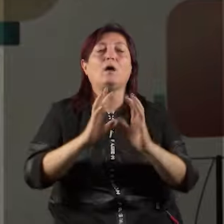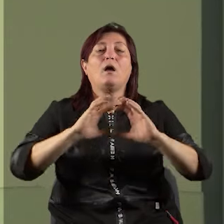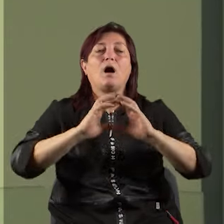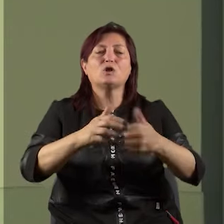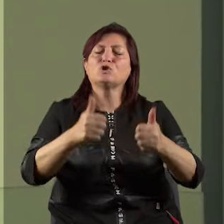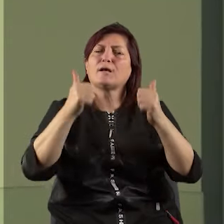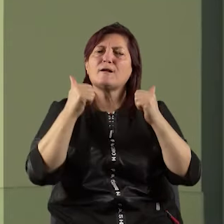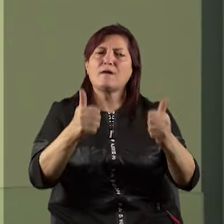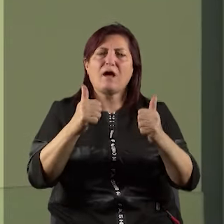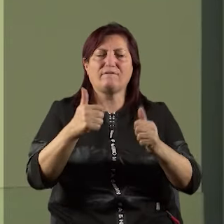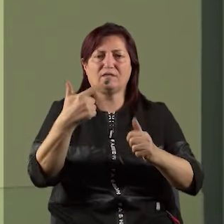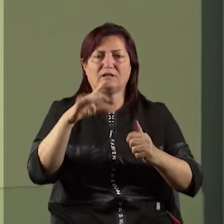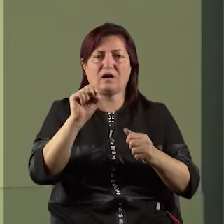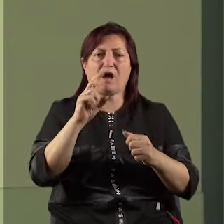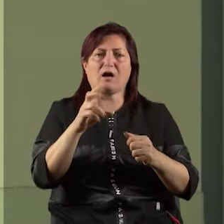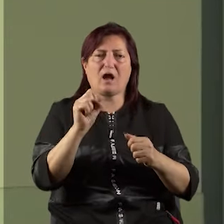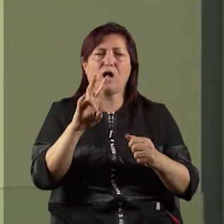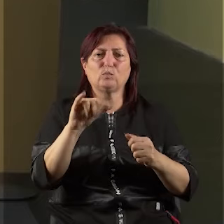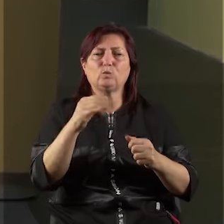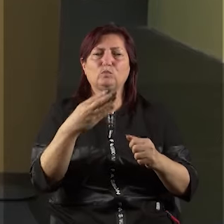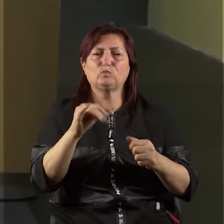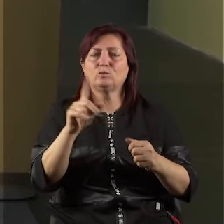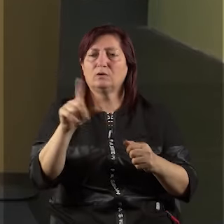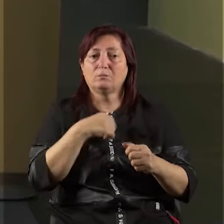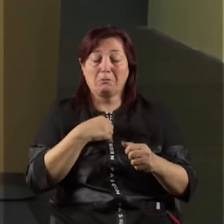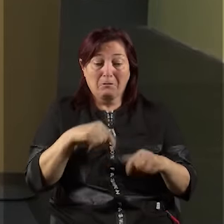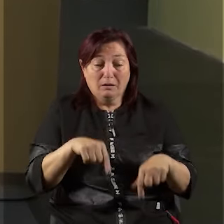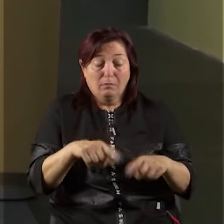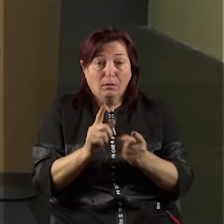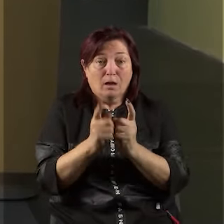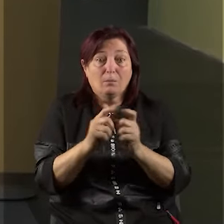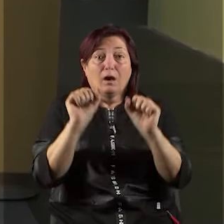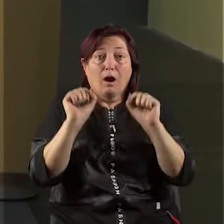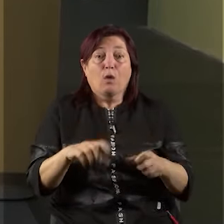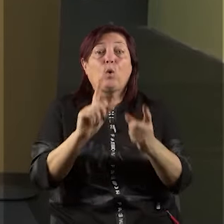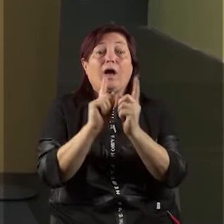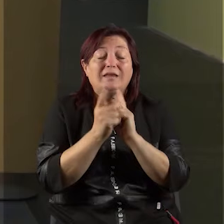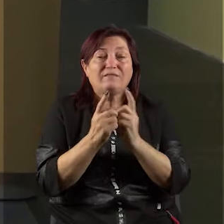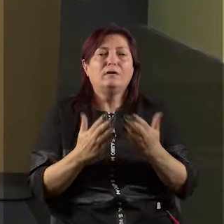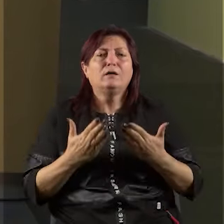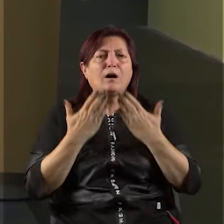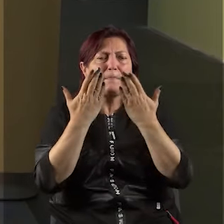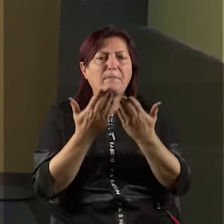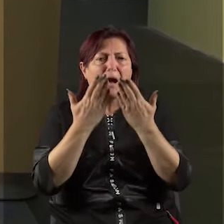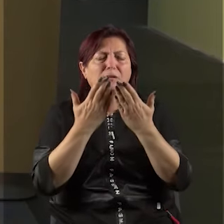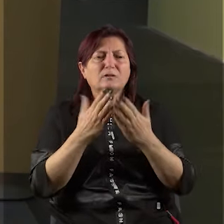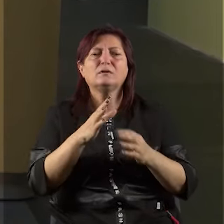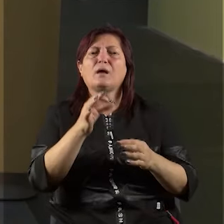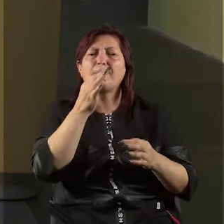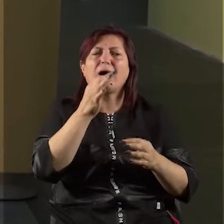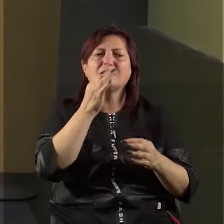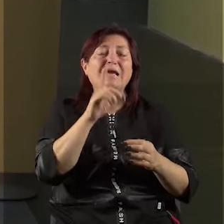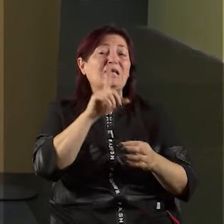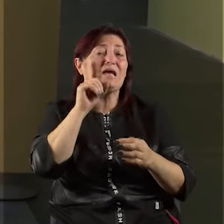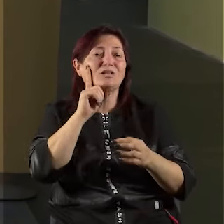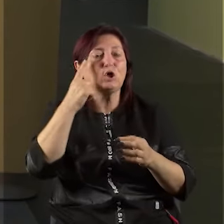մեր թարգմանիչները, որ թարգմանում են, այդ գրքերը կարդալով ընթերցող պատանին կամ երիտասարդը